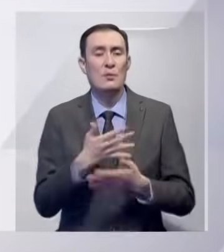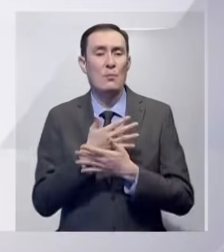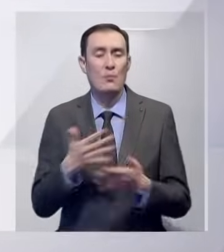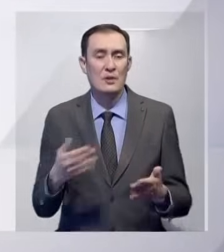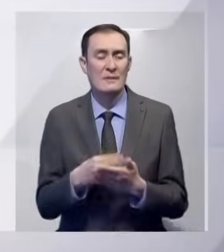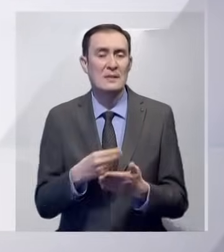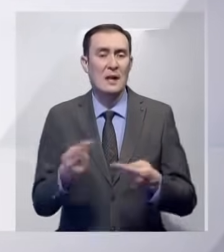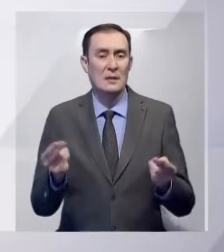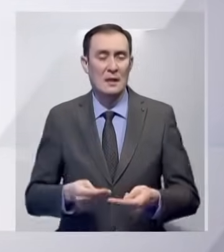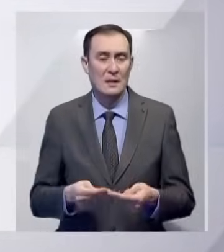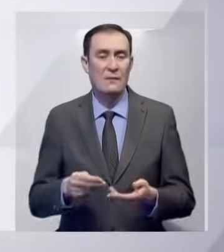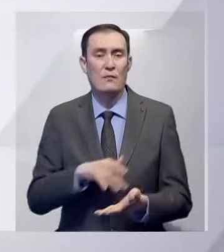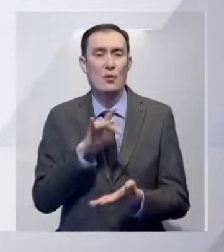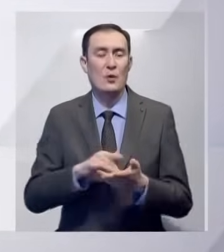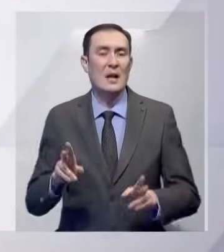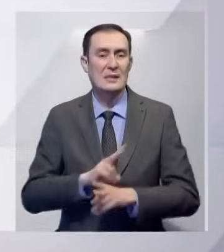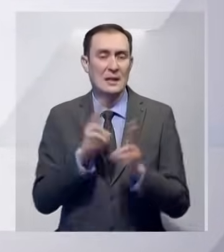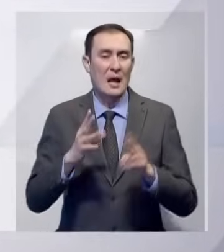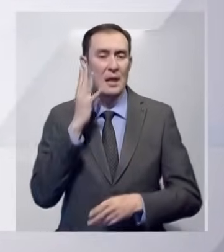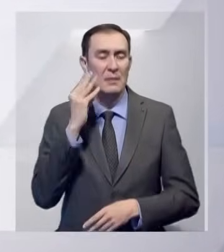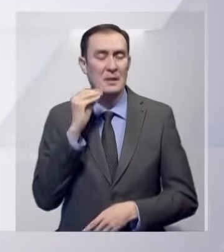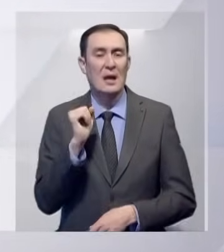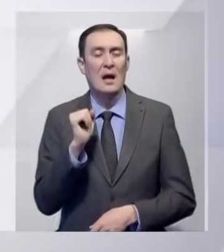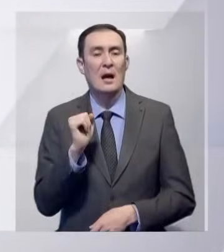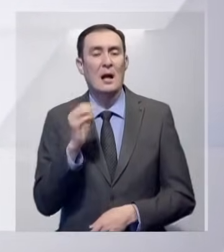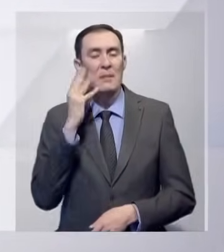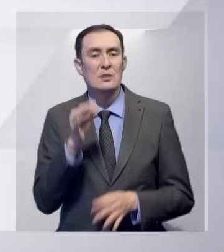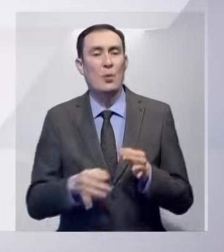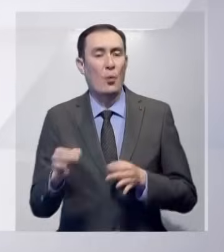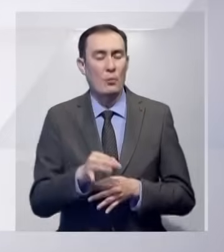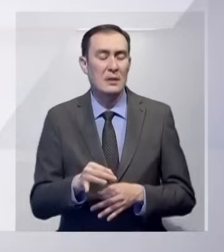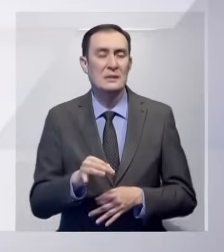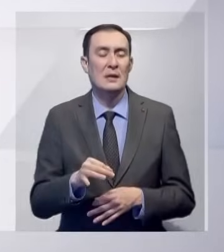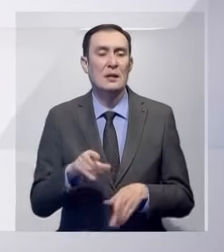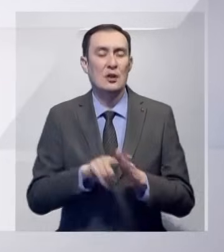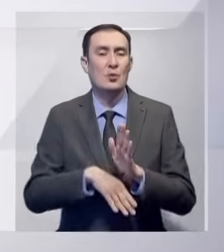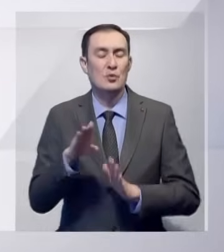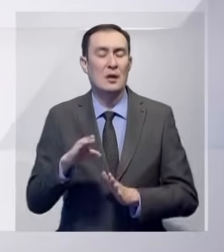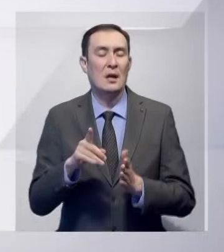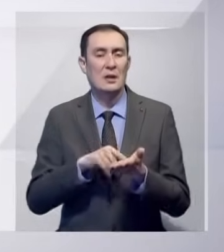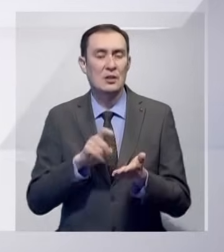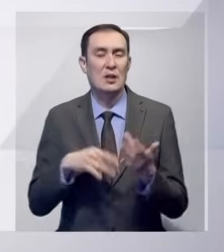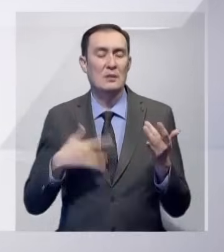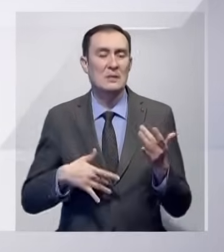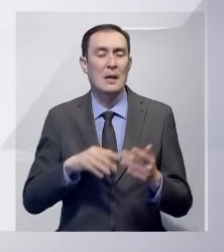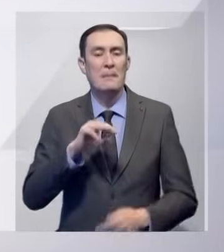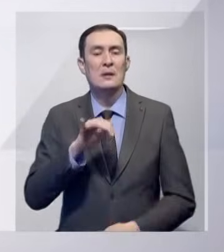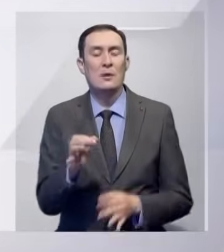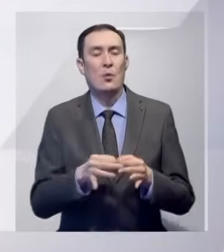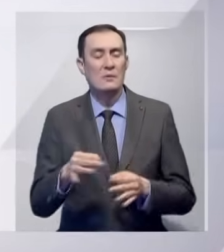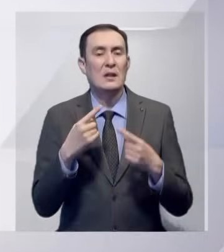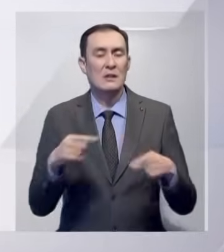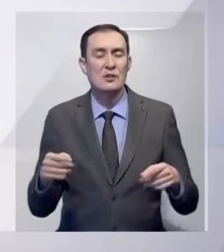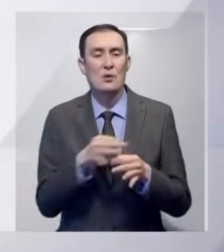действующих инвестконтрактов приходится на Астану, Алматы, Акмолинскую и Алматинскую области, также в числе лучших – Жамбылская, Карагандинская и Мангистауская области. На